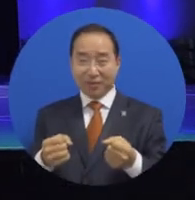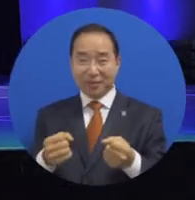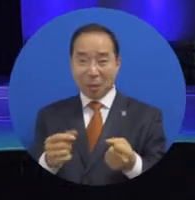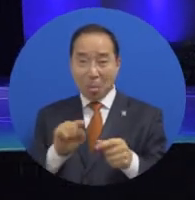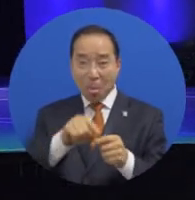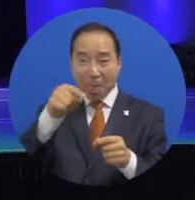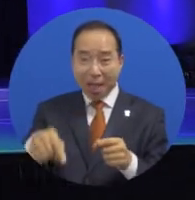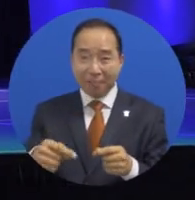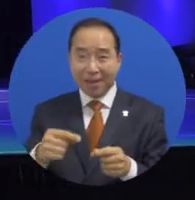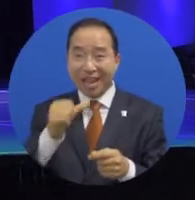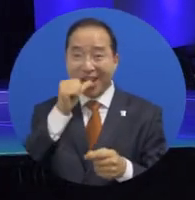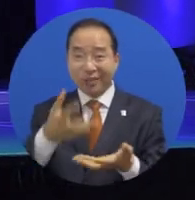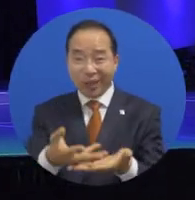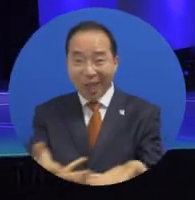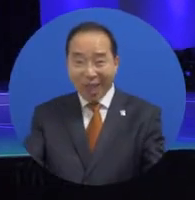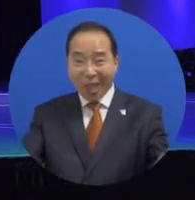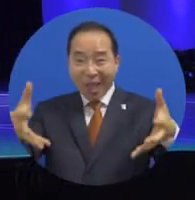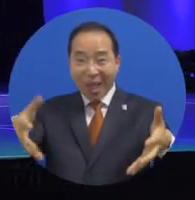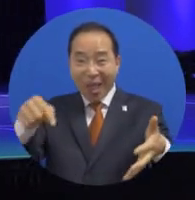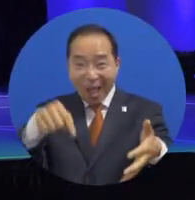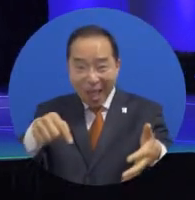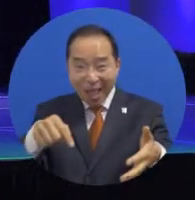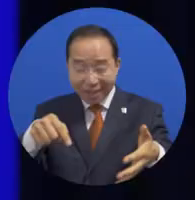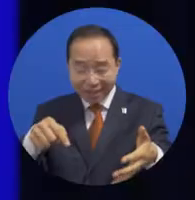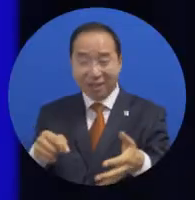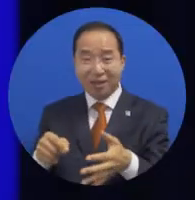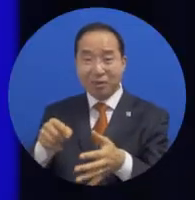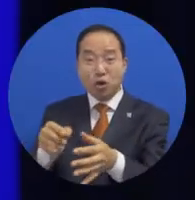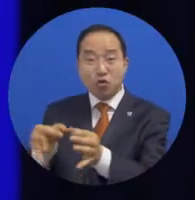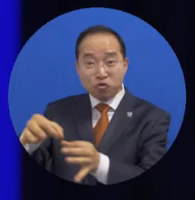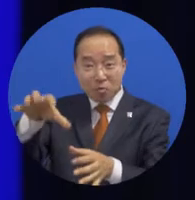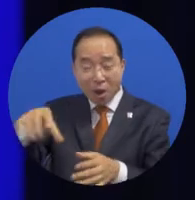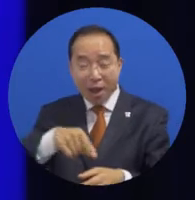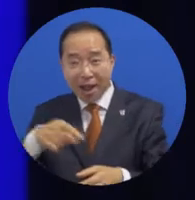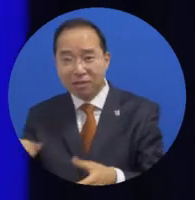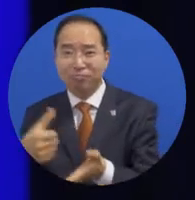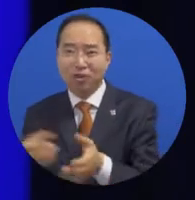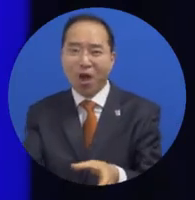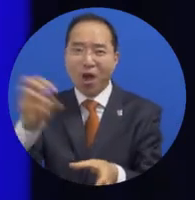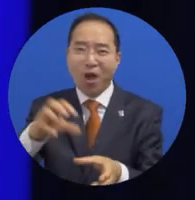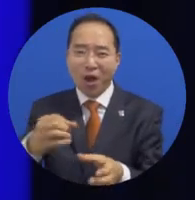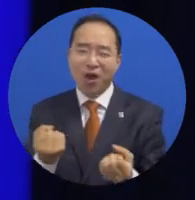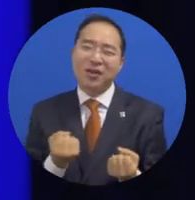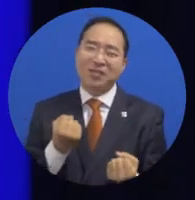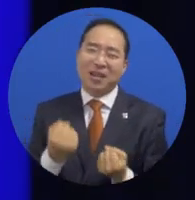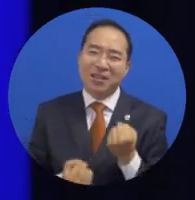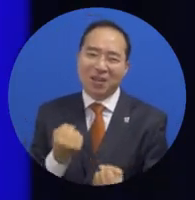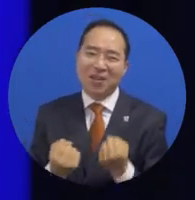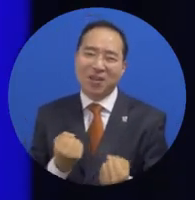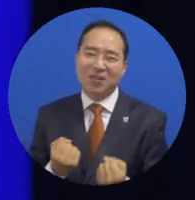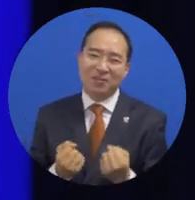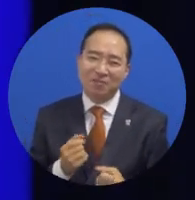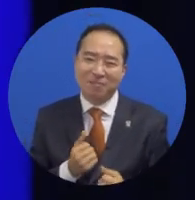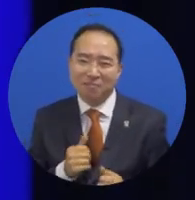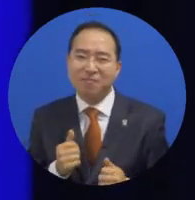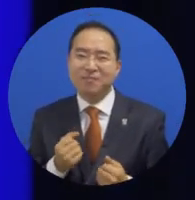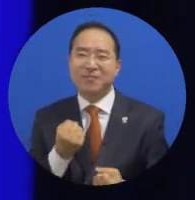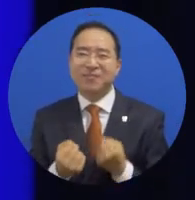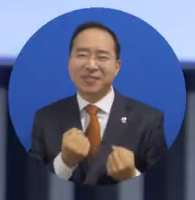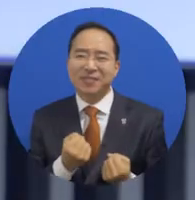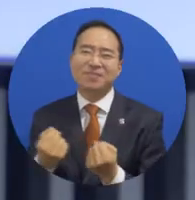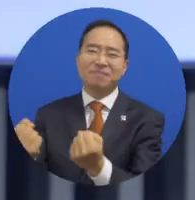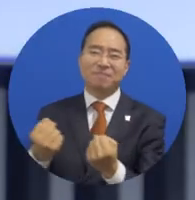사고 토마토도 사고 그래서 집에까지 타고 오는 그런 자전거를 일상적으로 타는 사람이